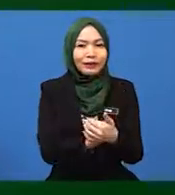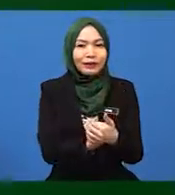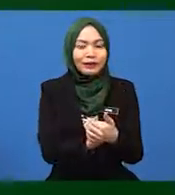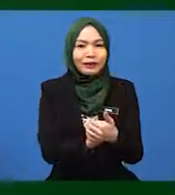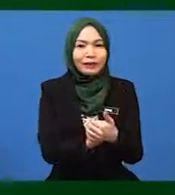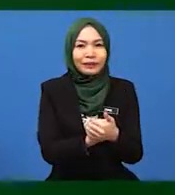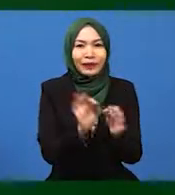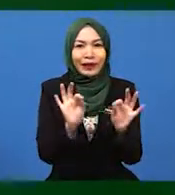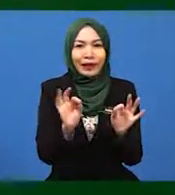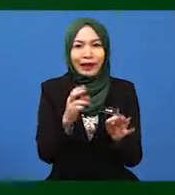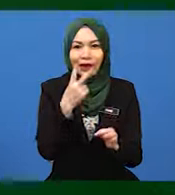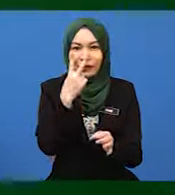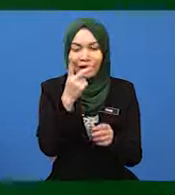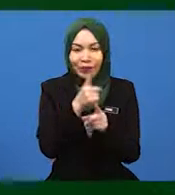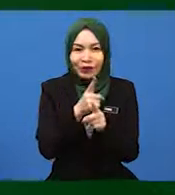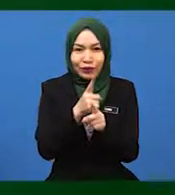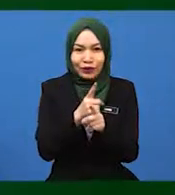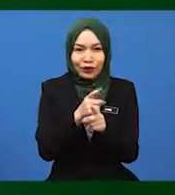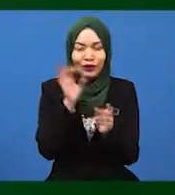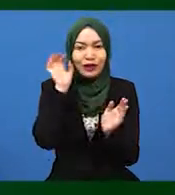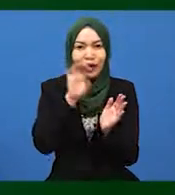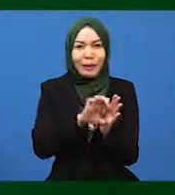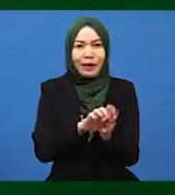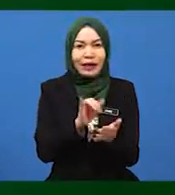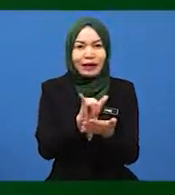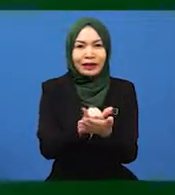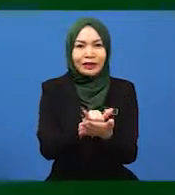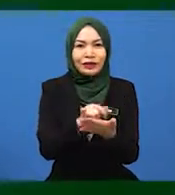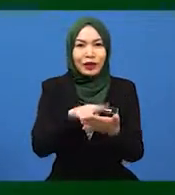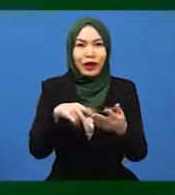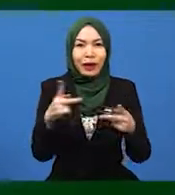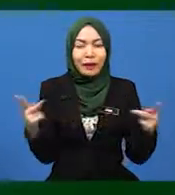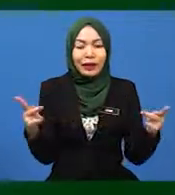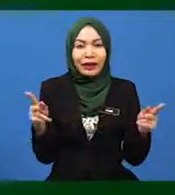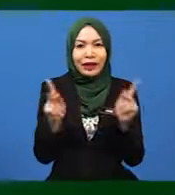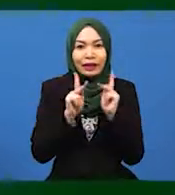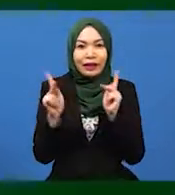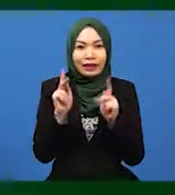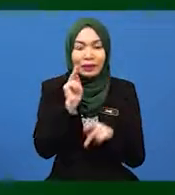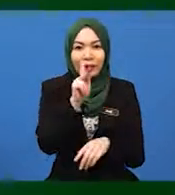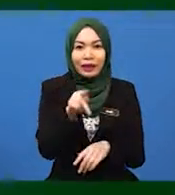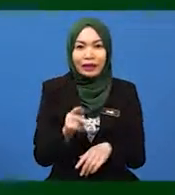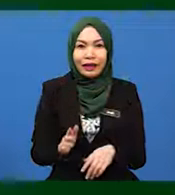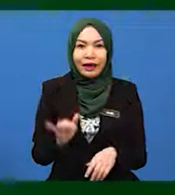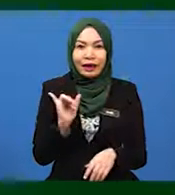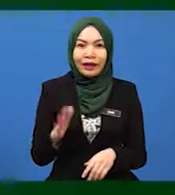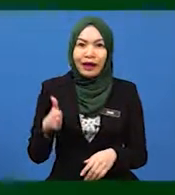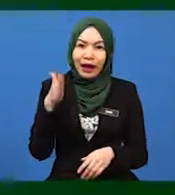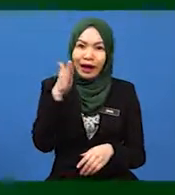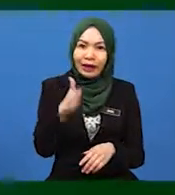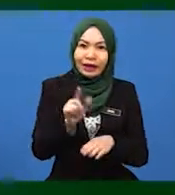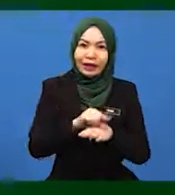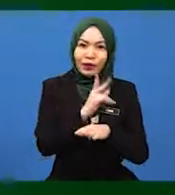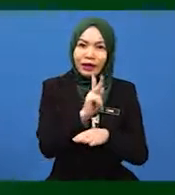Jika diperhatikan betul-betul gambar ini, apakah kata perintah yang akan digunakan?